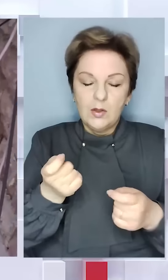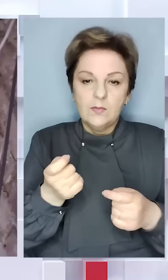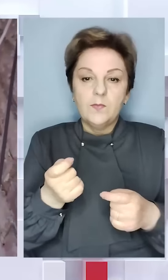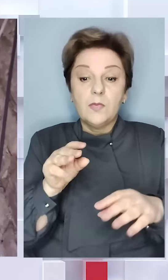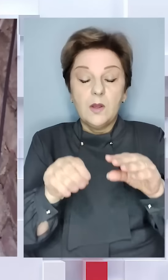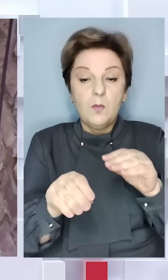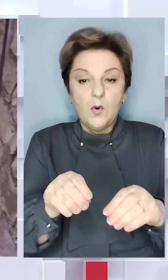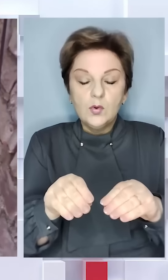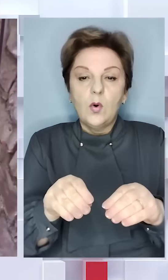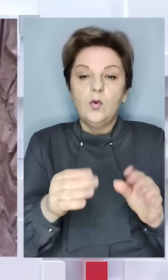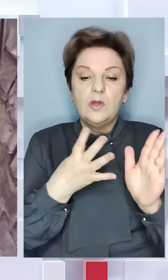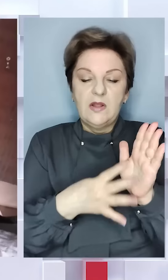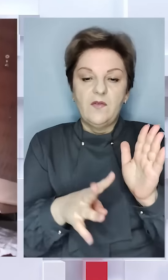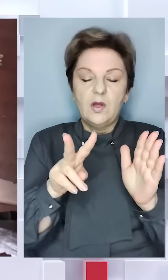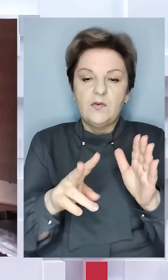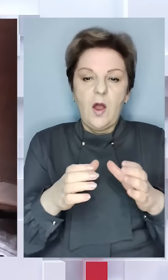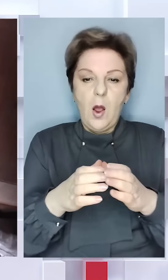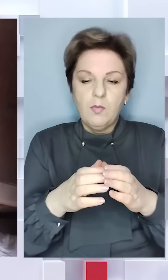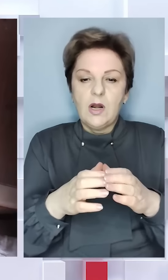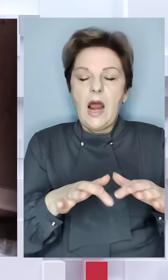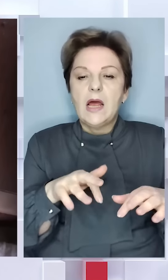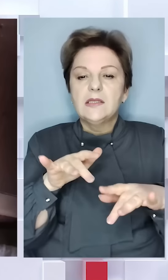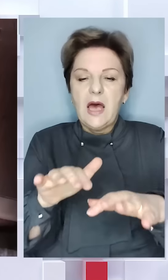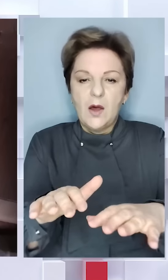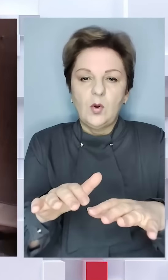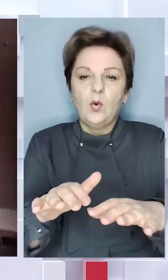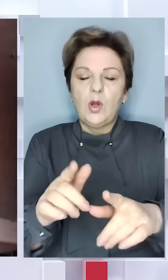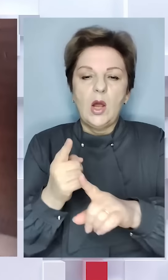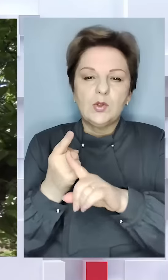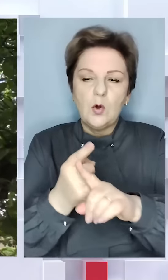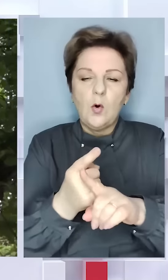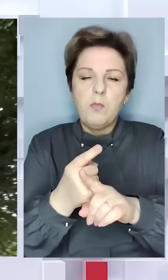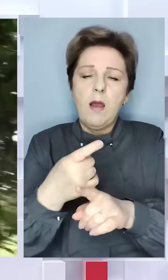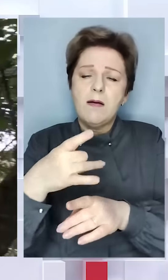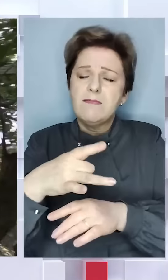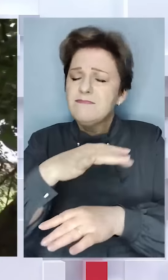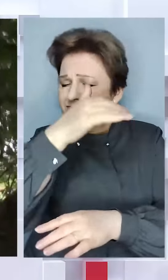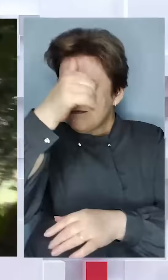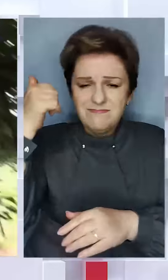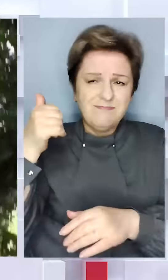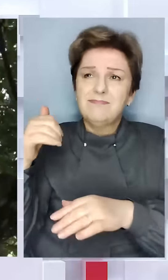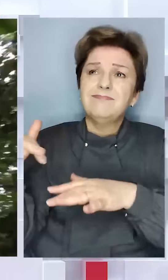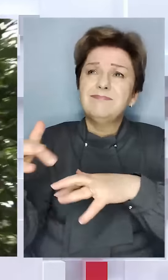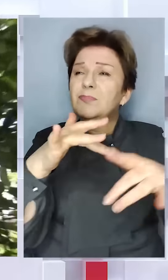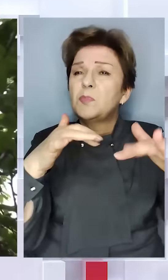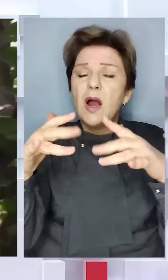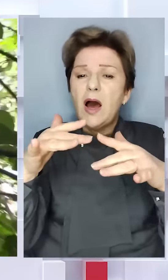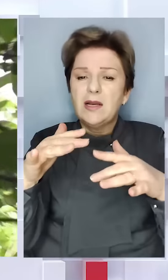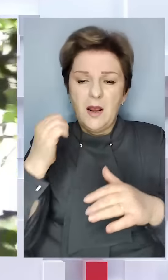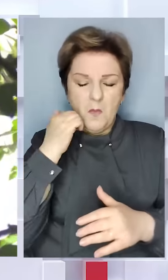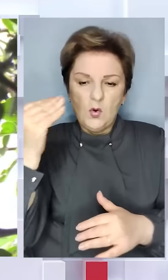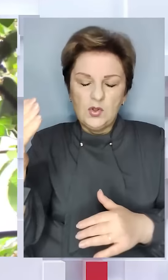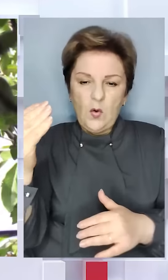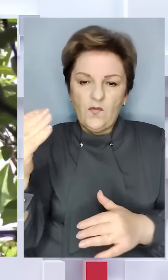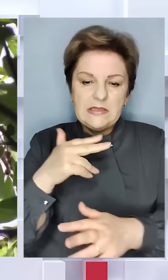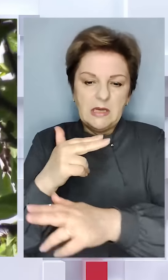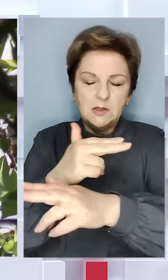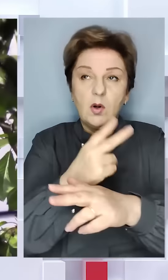нові позиції воїни 92-ї заходили у супроводі хмари московицьких дронів. Вон полетів. Направо